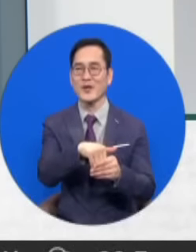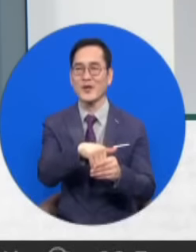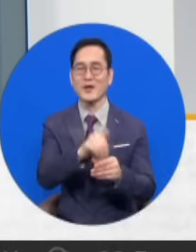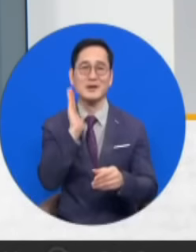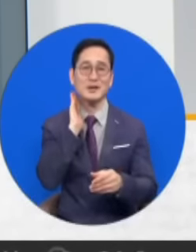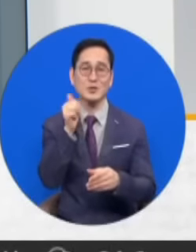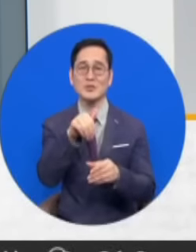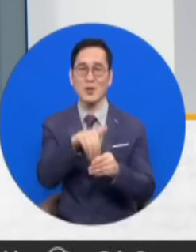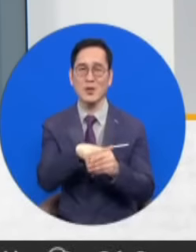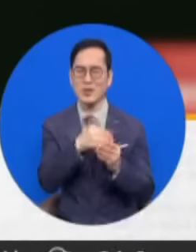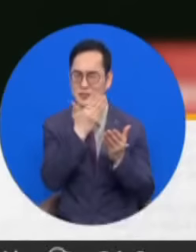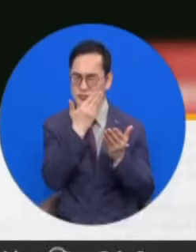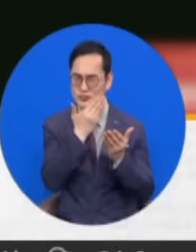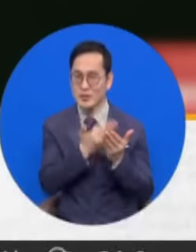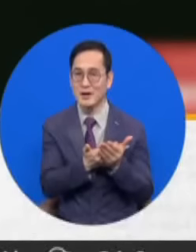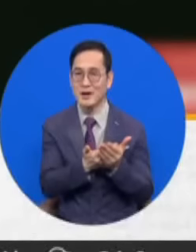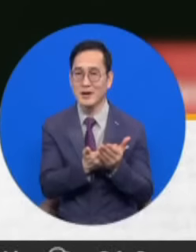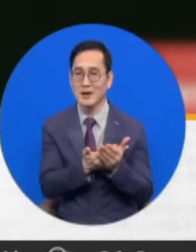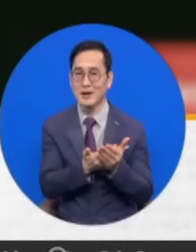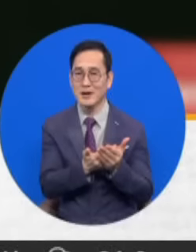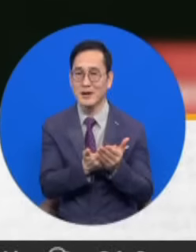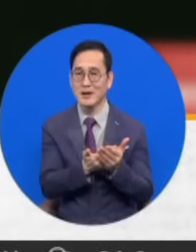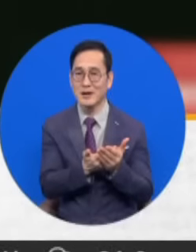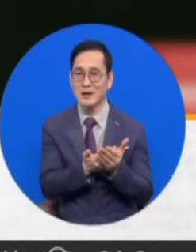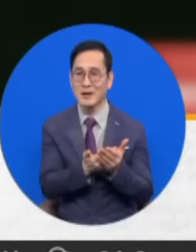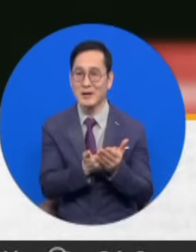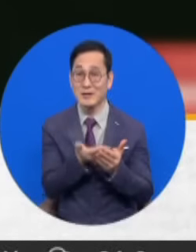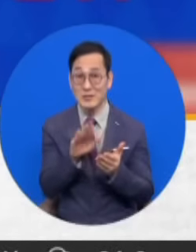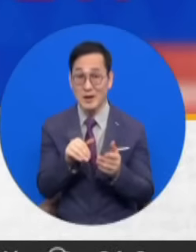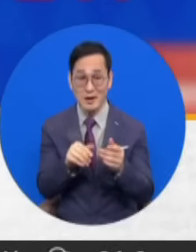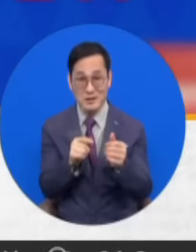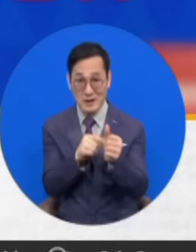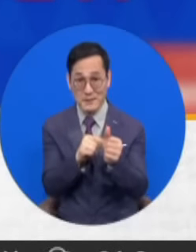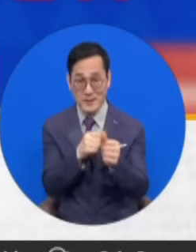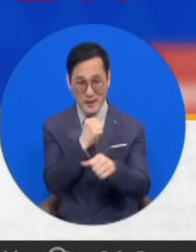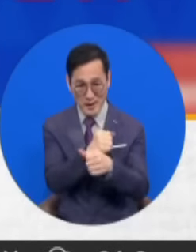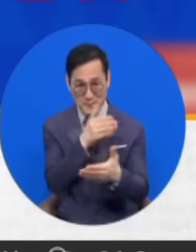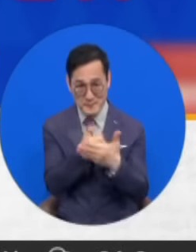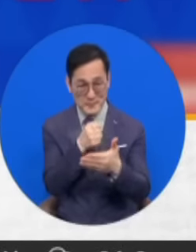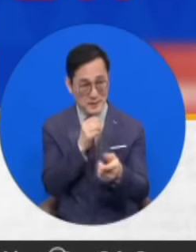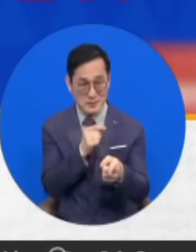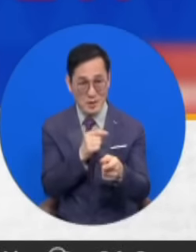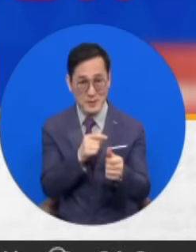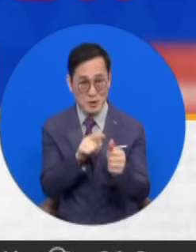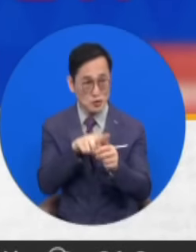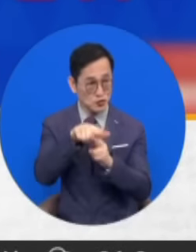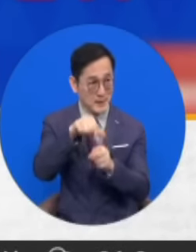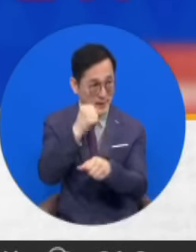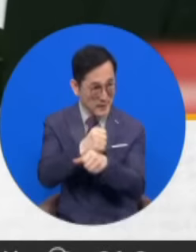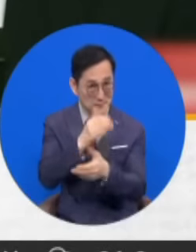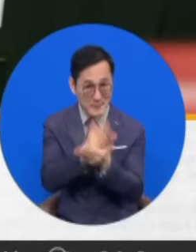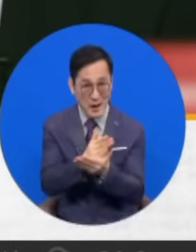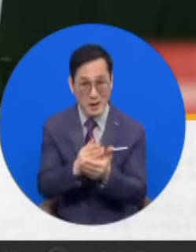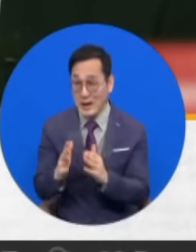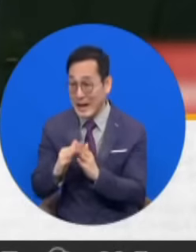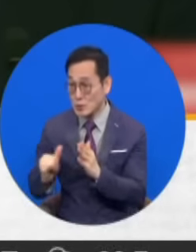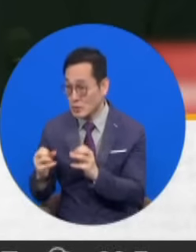대통령 선거를 지금 진퇴 여부를 결정하는 걸 가족들이 모여서 한다는 게 굉장히 지금 낯설고 잘 이해가 안 갑니다.